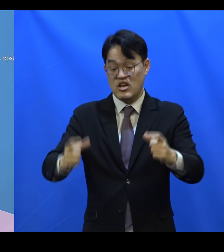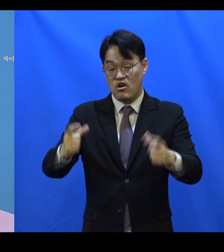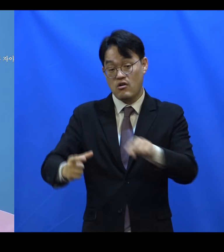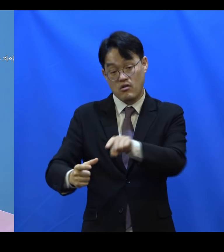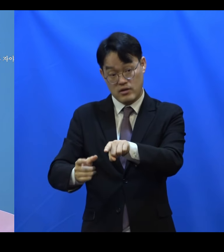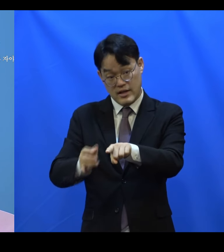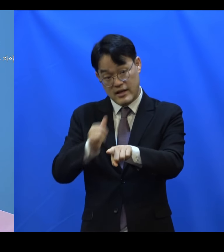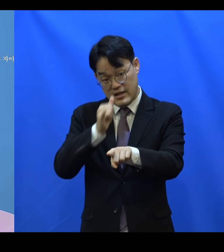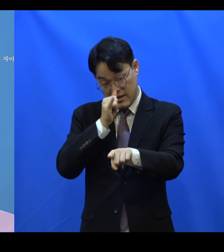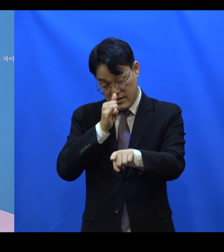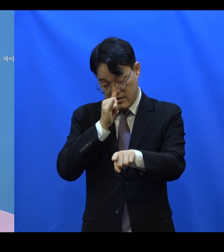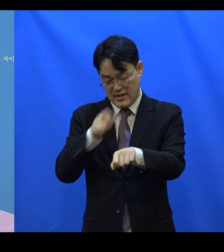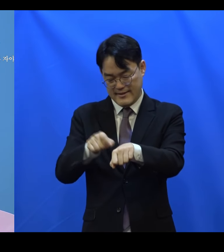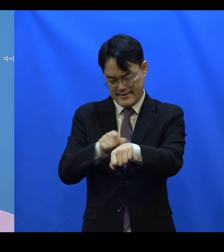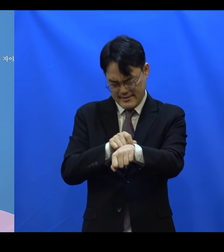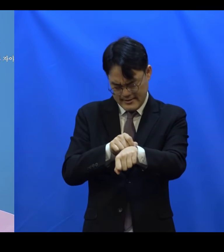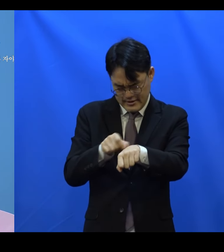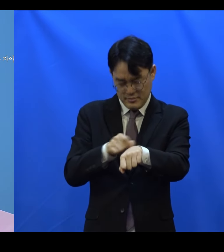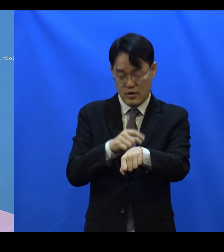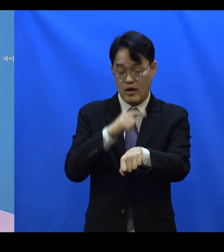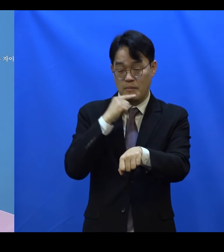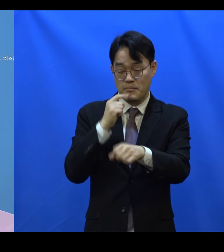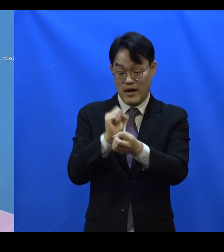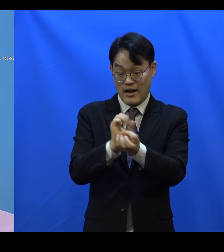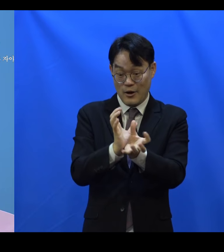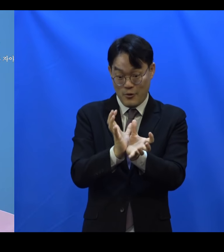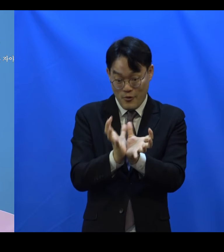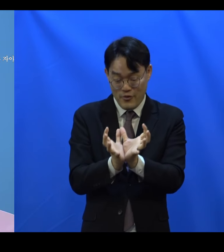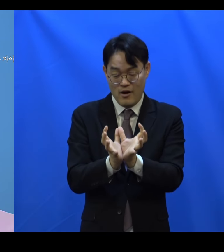꽃이 특별히 아름다운,